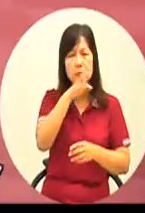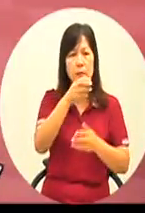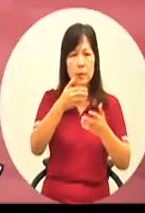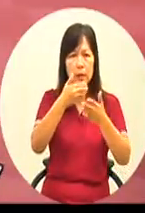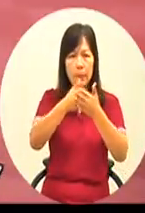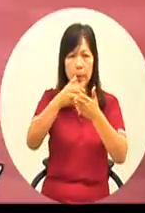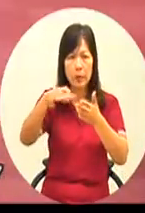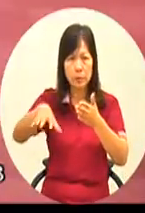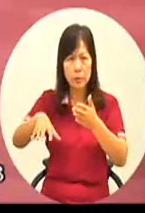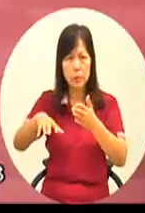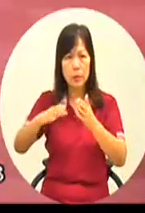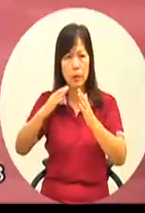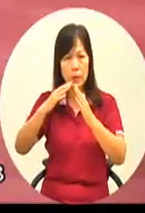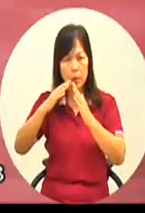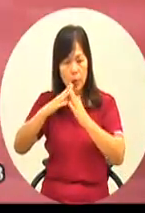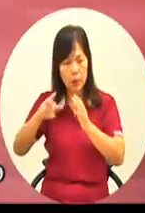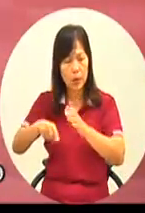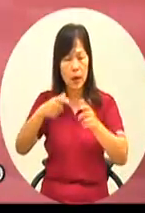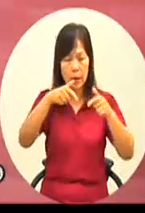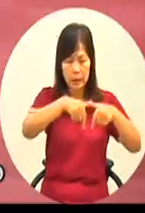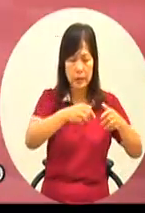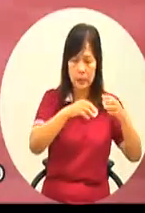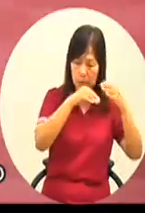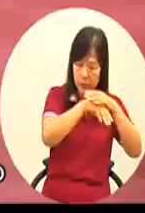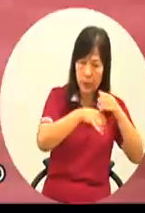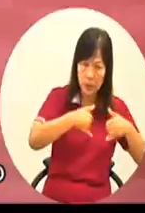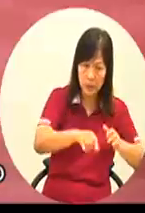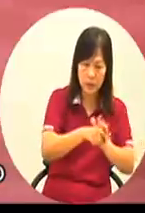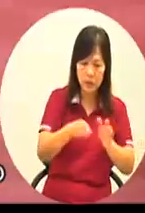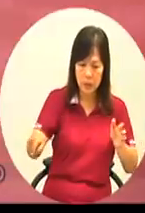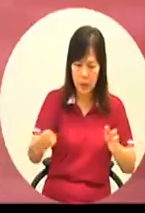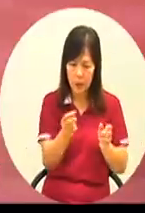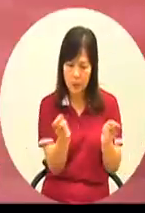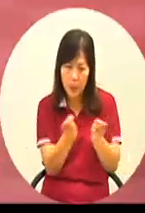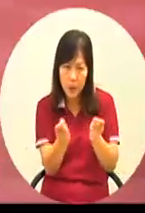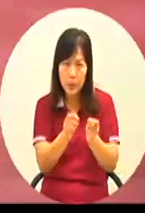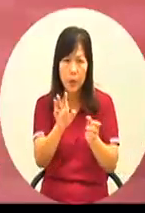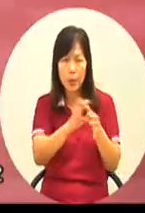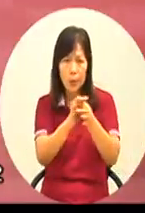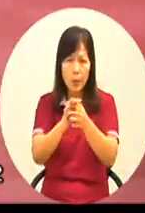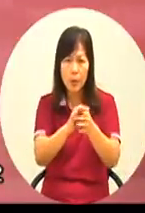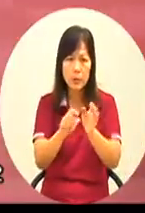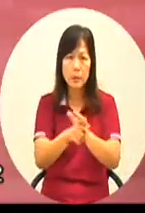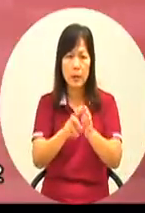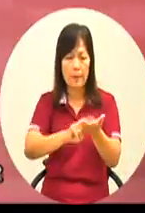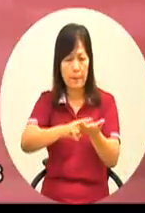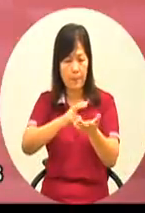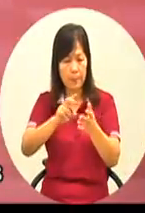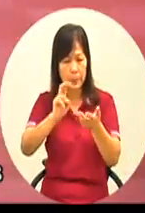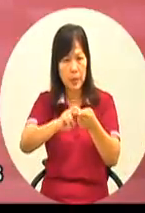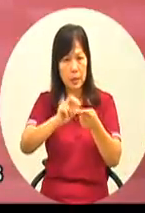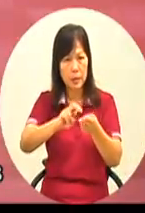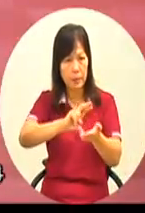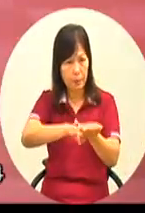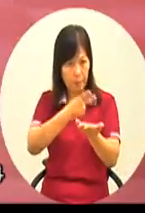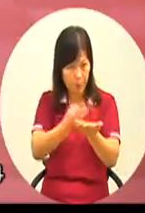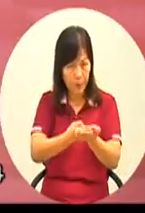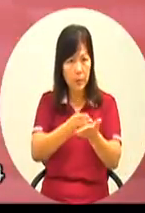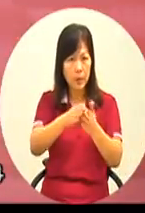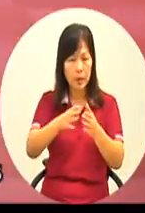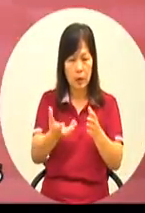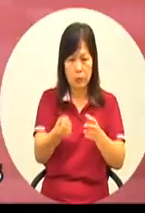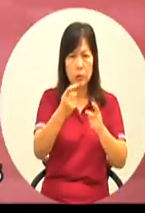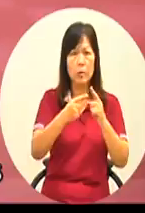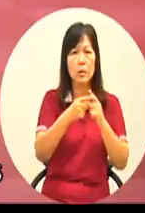跟西藏街，那你就这两旁的有关系到要变更地址的所有权